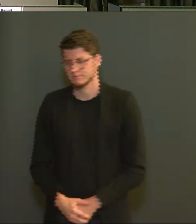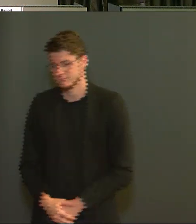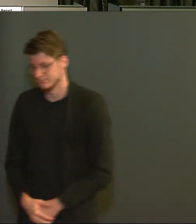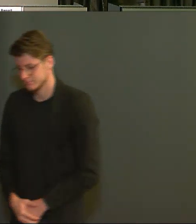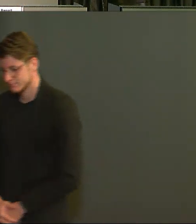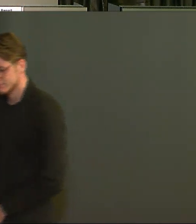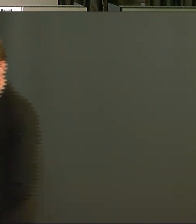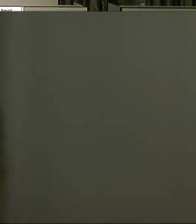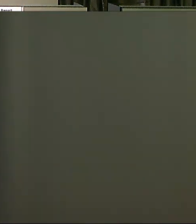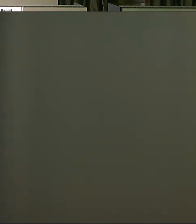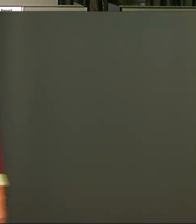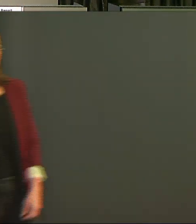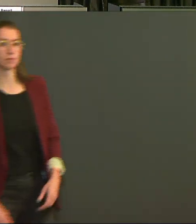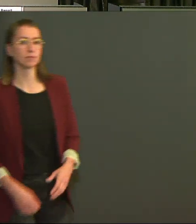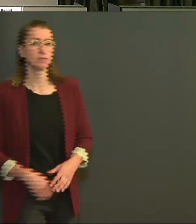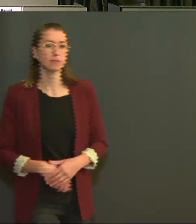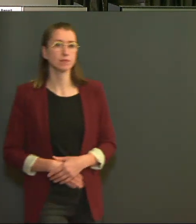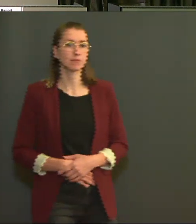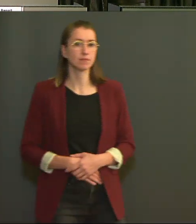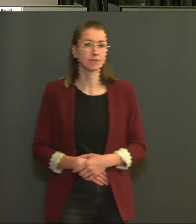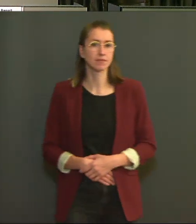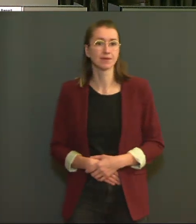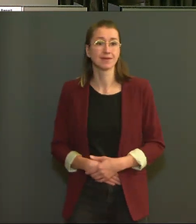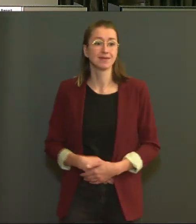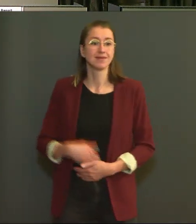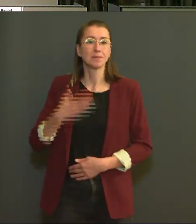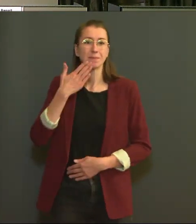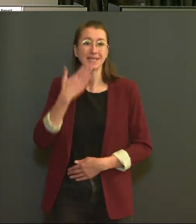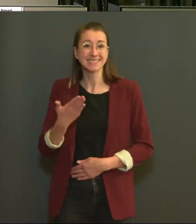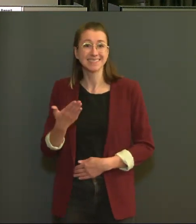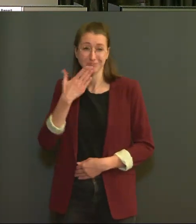Bedankt voor het kijken.